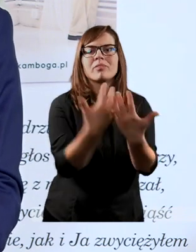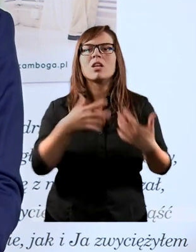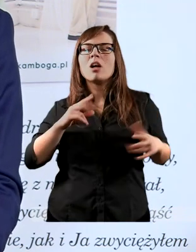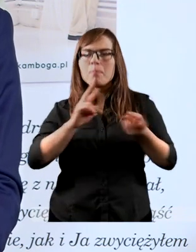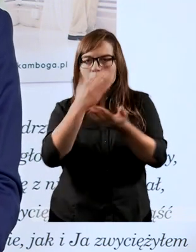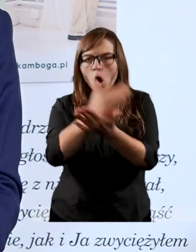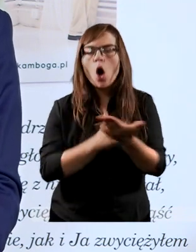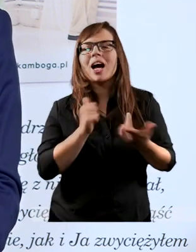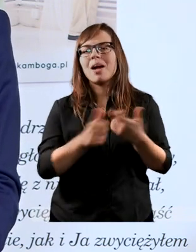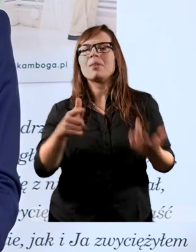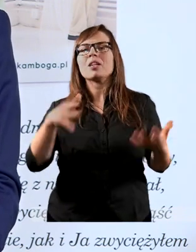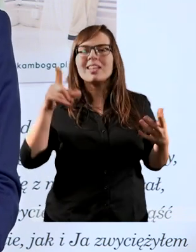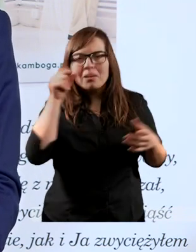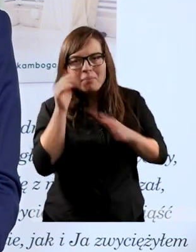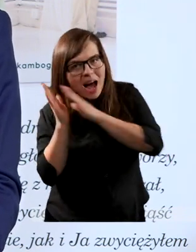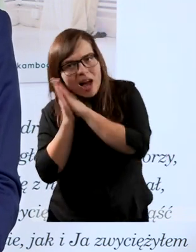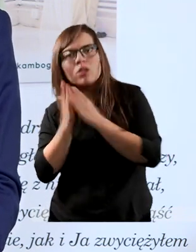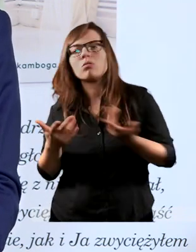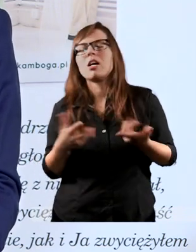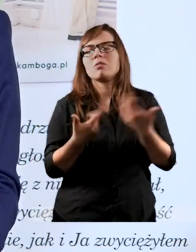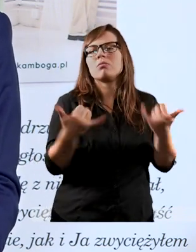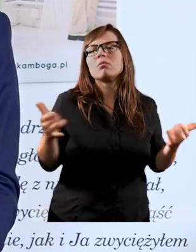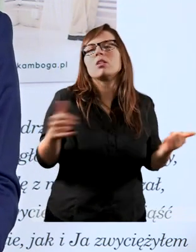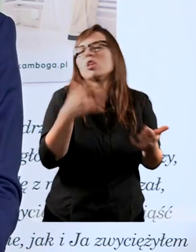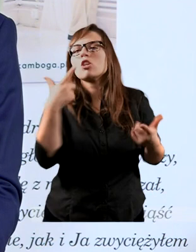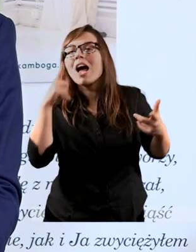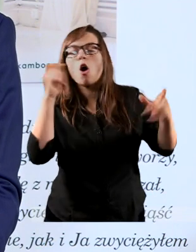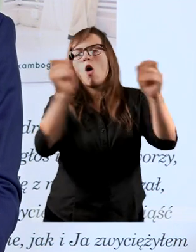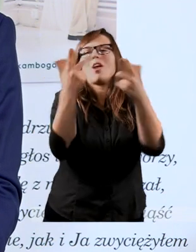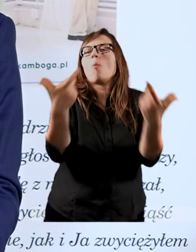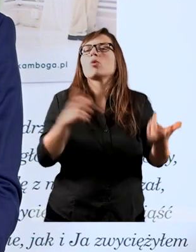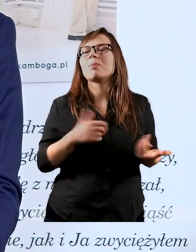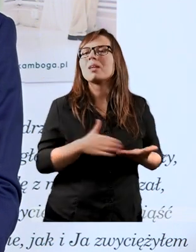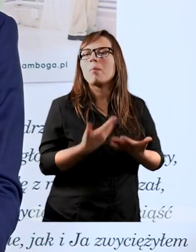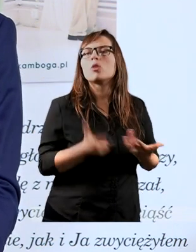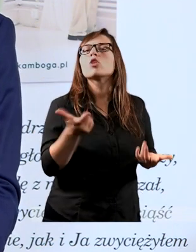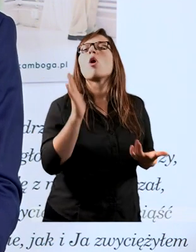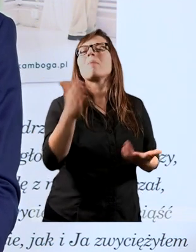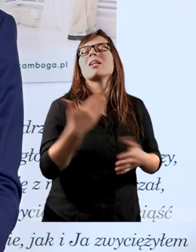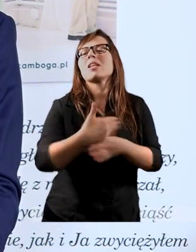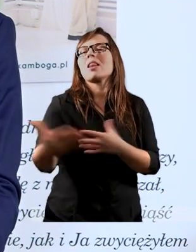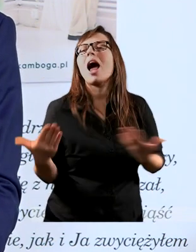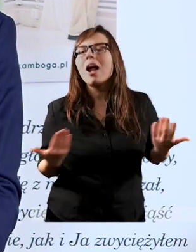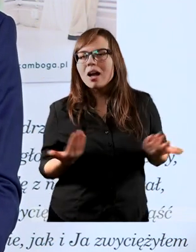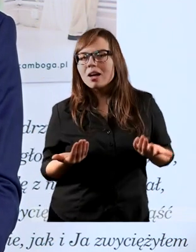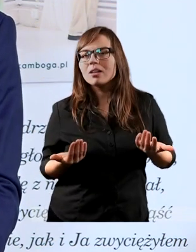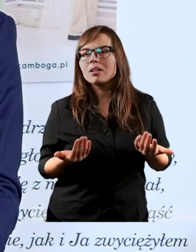program, kładziemy się spać i co będzie, jak się nie obudzimy? Świat się będzie kręcił